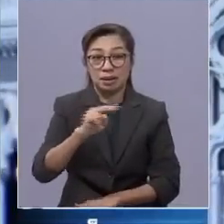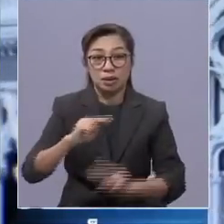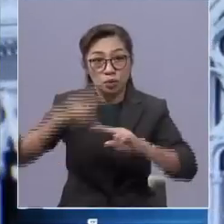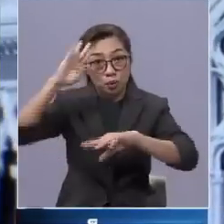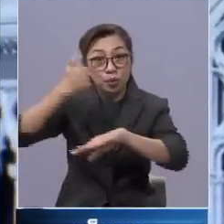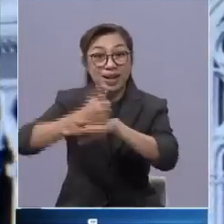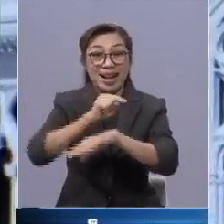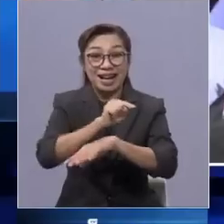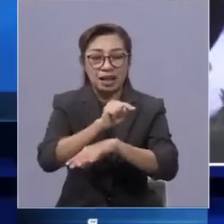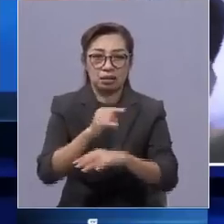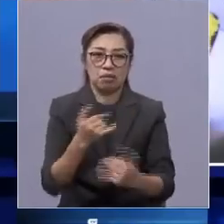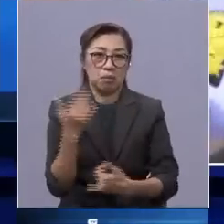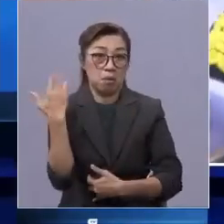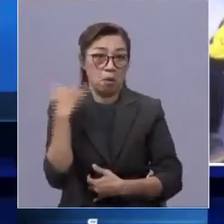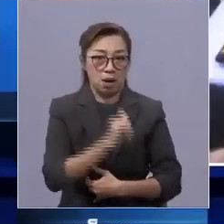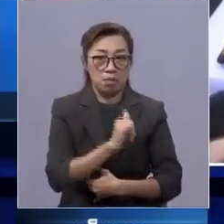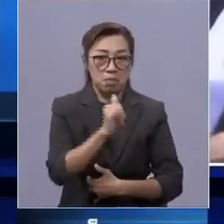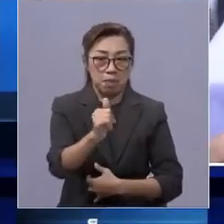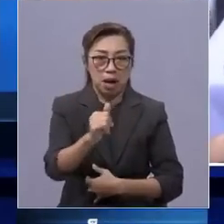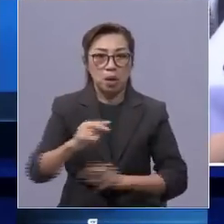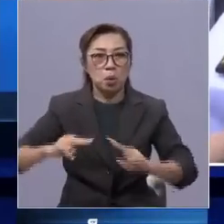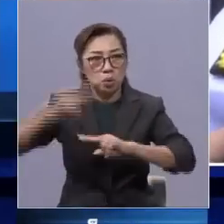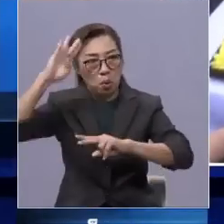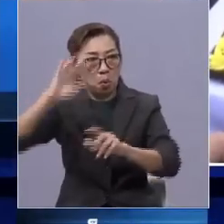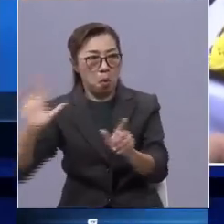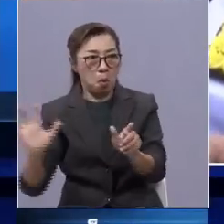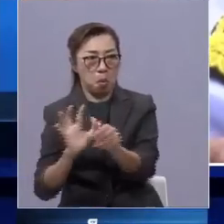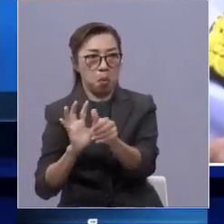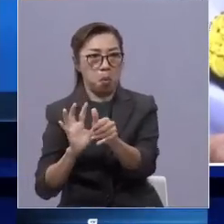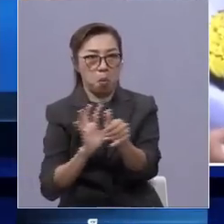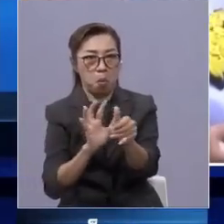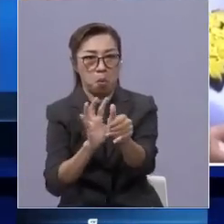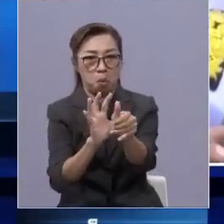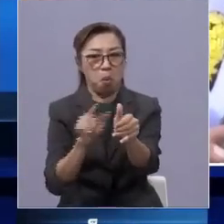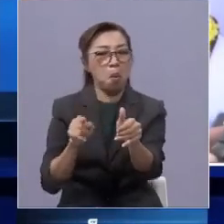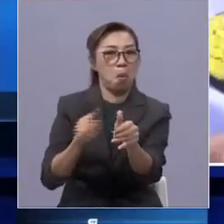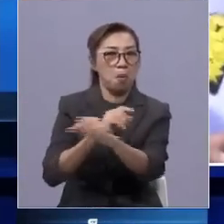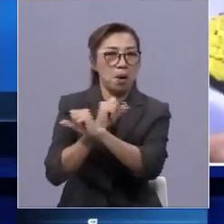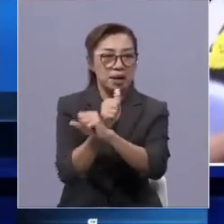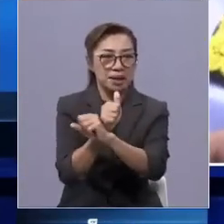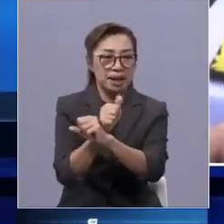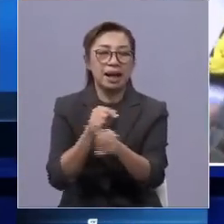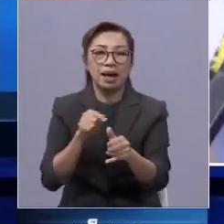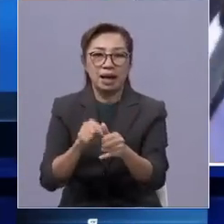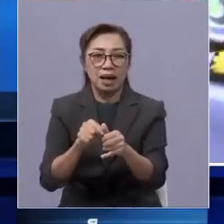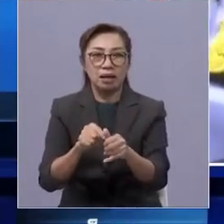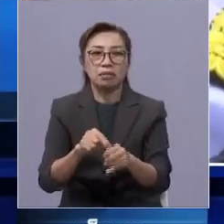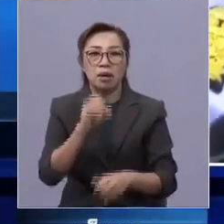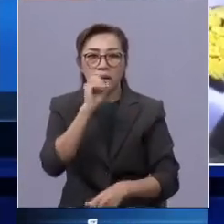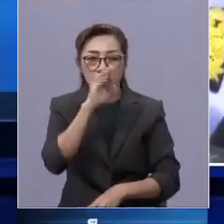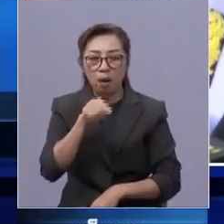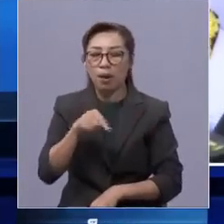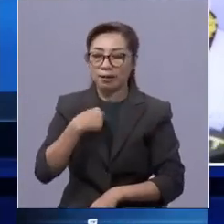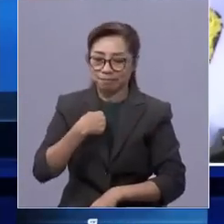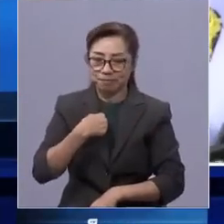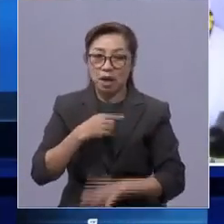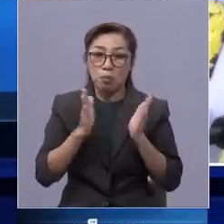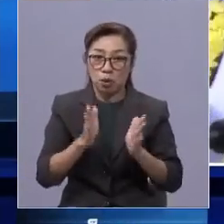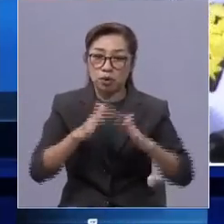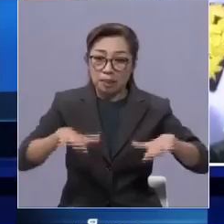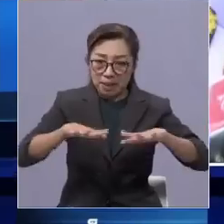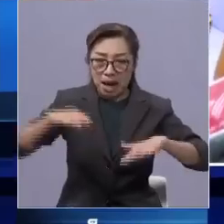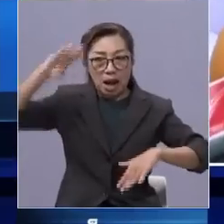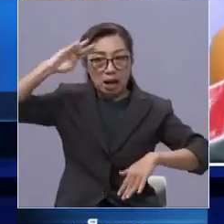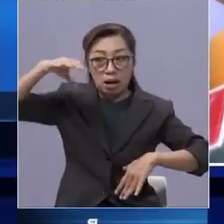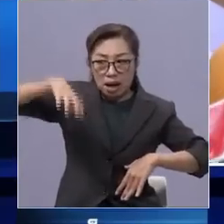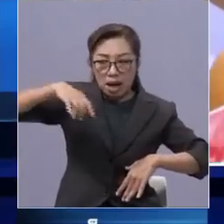การอารักขาอย่างดีจากหน่วยงานของกระทรวงกลาโหมเนี่ยนะครับแล้วก็ออกมาบอกว่าพลเรือนพร้อมทำงานกับกองทัพแล้ว